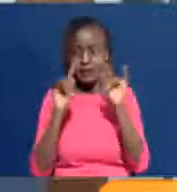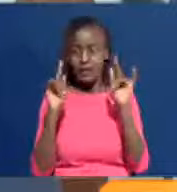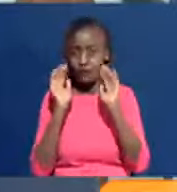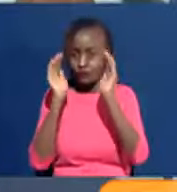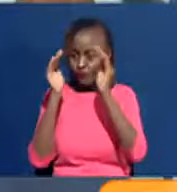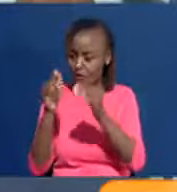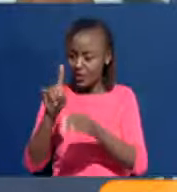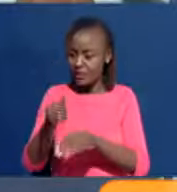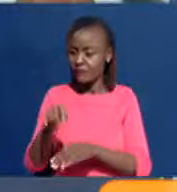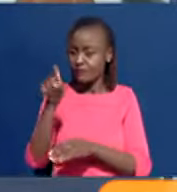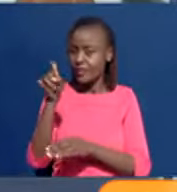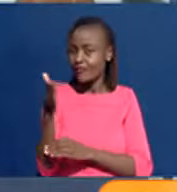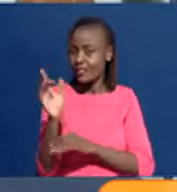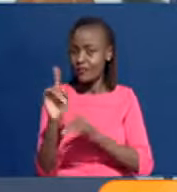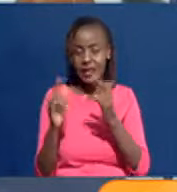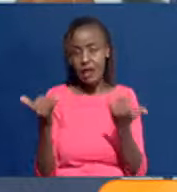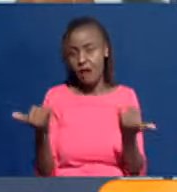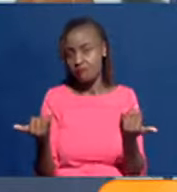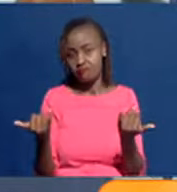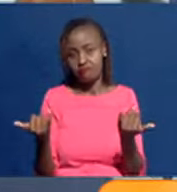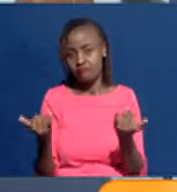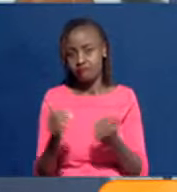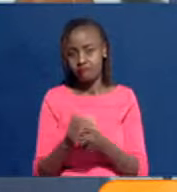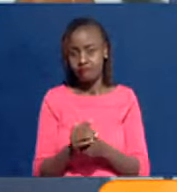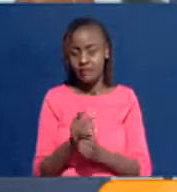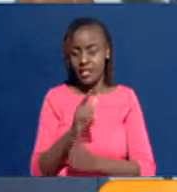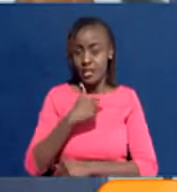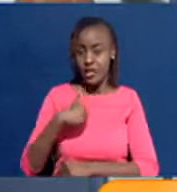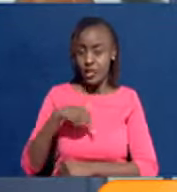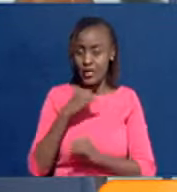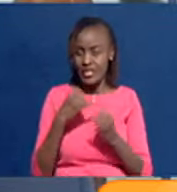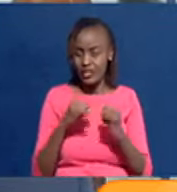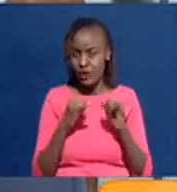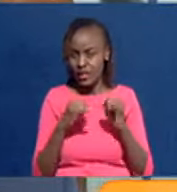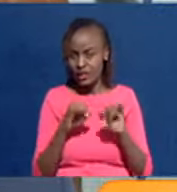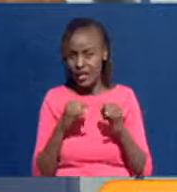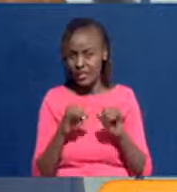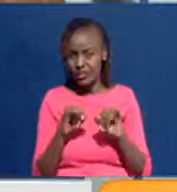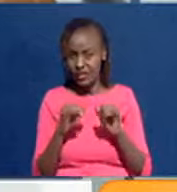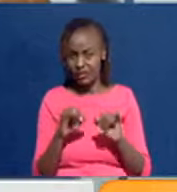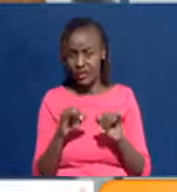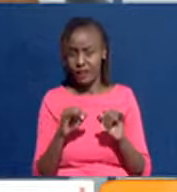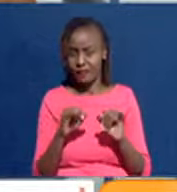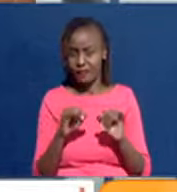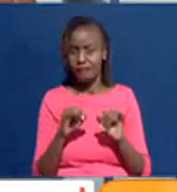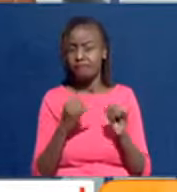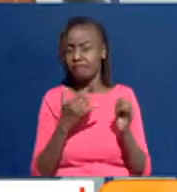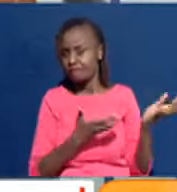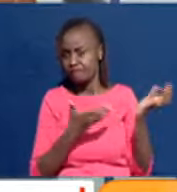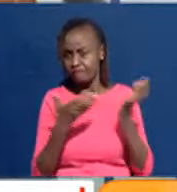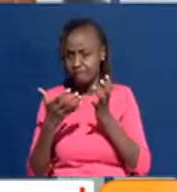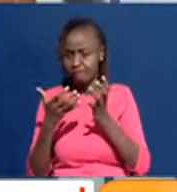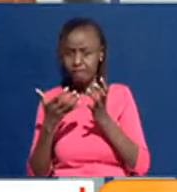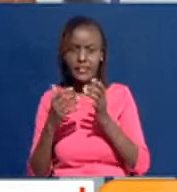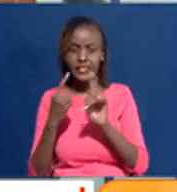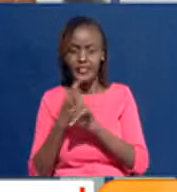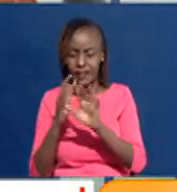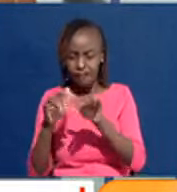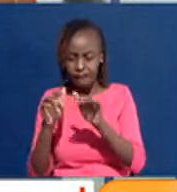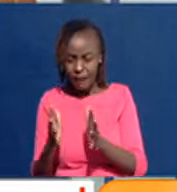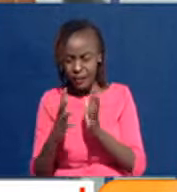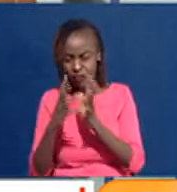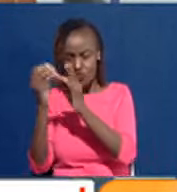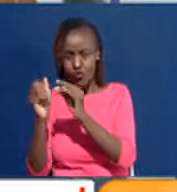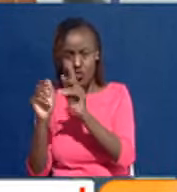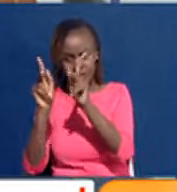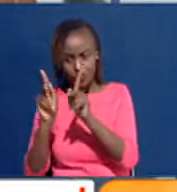uchumi. Kuanzisha cage farming katika eneo hilo, tumepeleka wakulima mpaka Kisumu wakaenda kuona, na ile iko